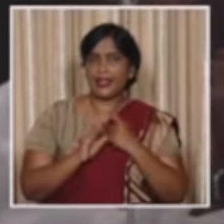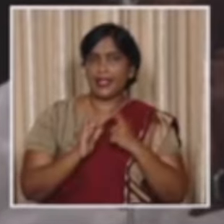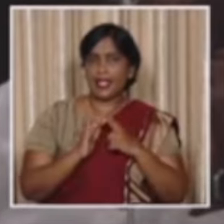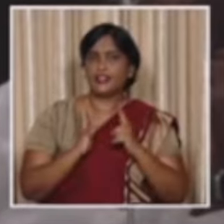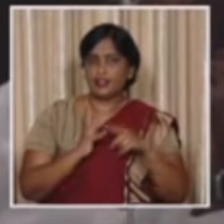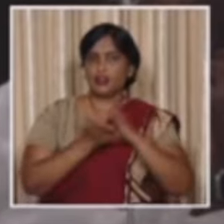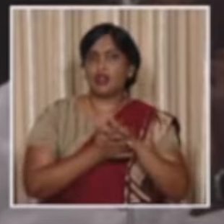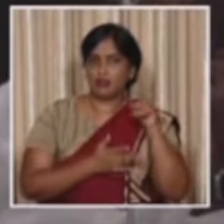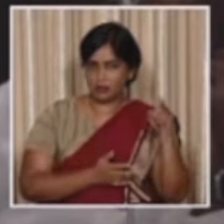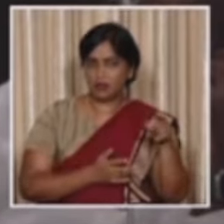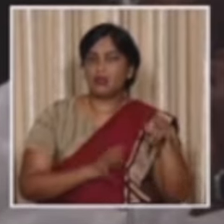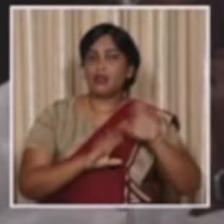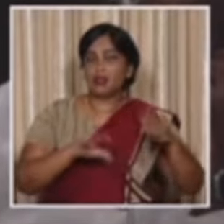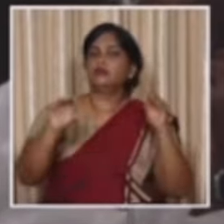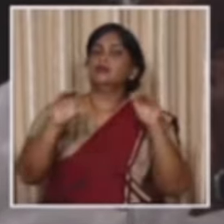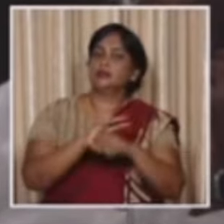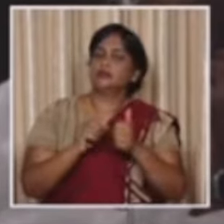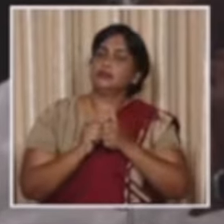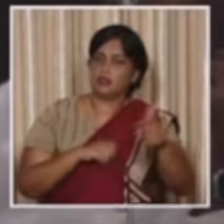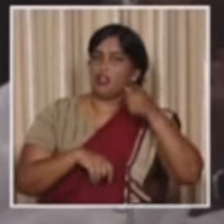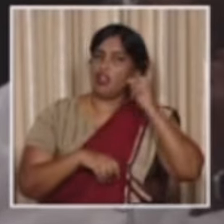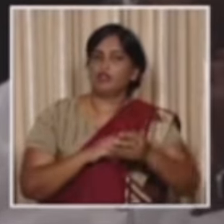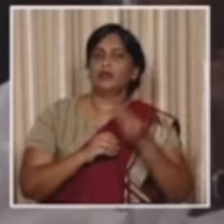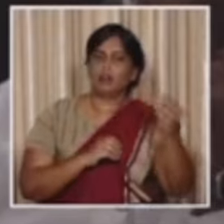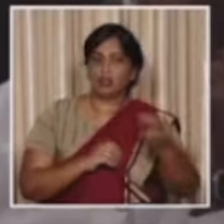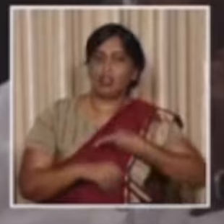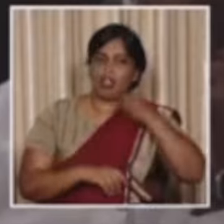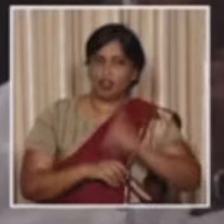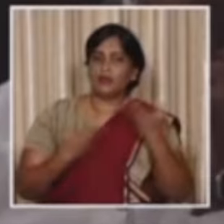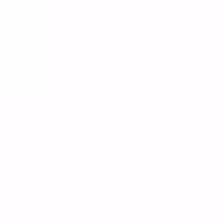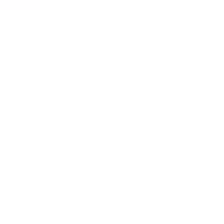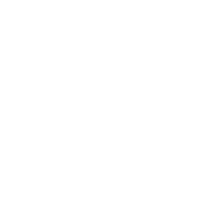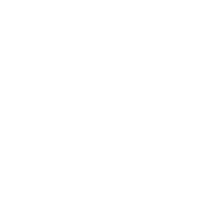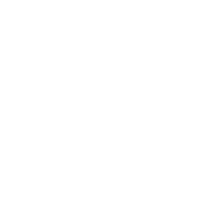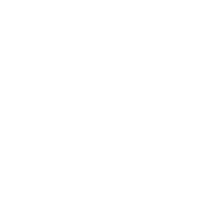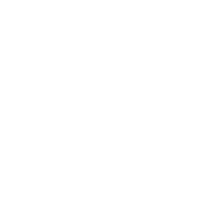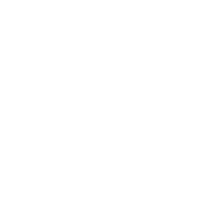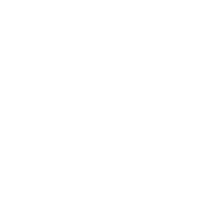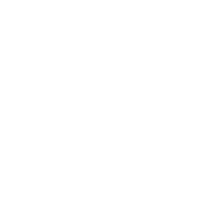හොරයිසන් එකටයි ඒ ළමයින්ට කන්ටිනියු කරන්න අවසර දෙන්නයි කියලා අපි අනුමත කළා තින කොටස.